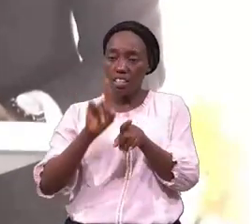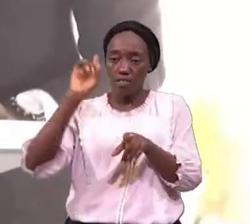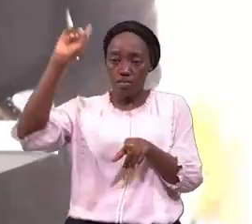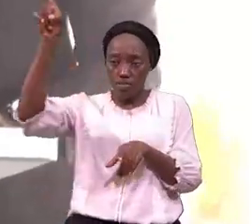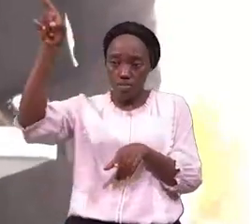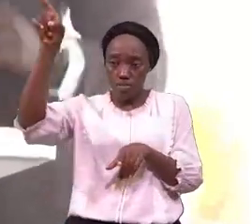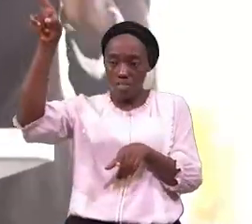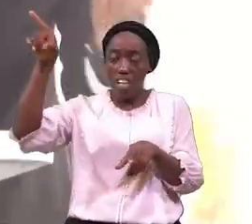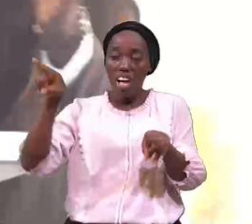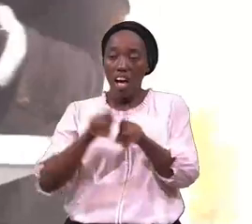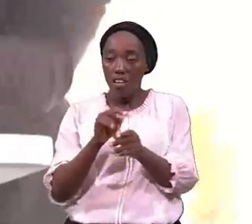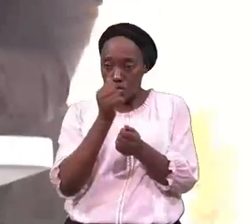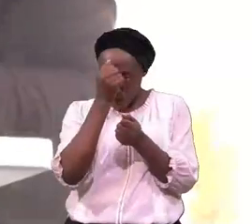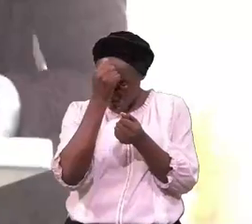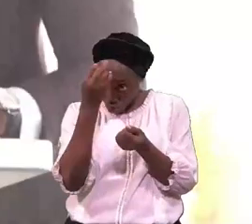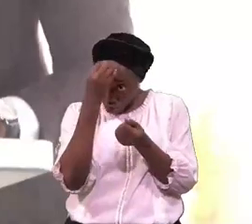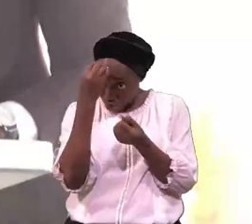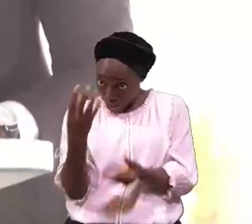Il dit comme des enfants obéissants.